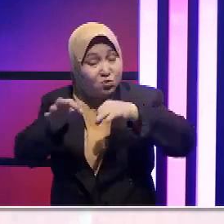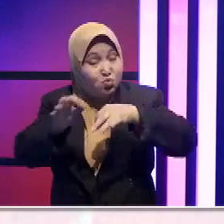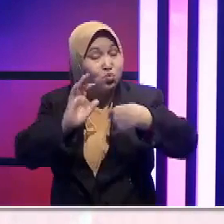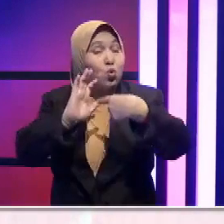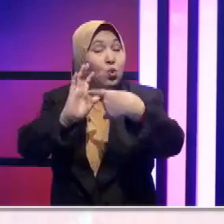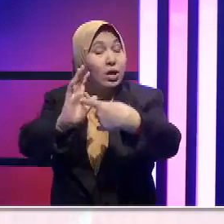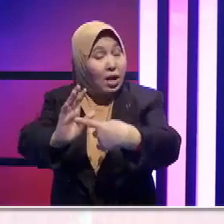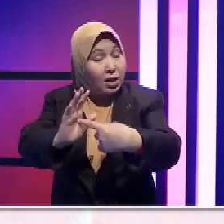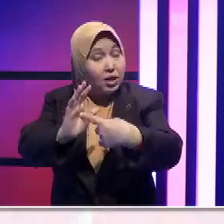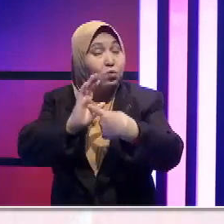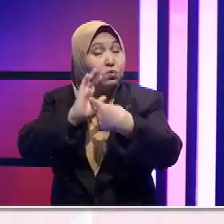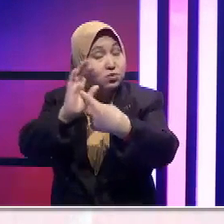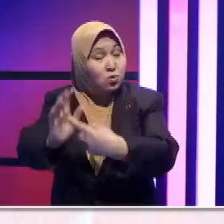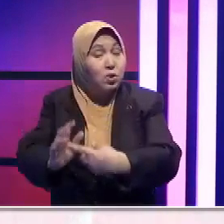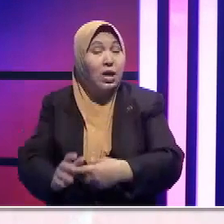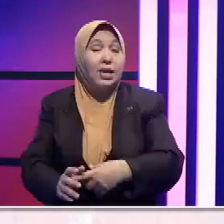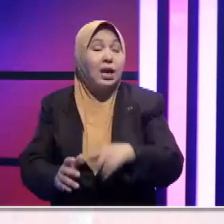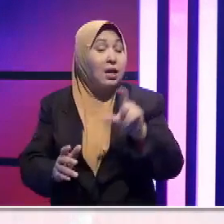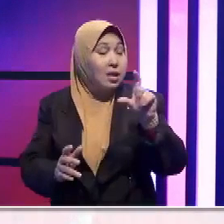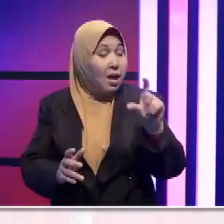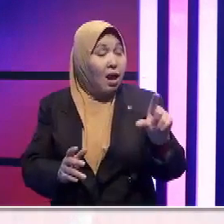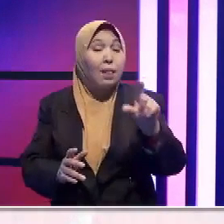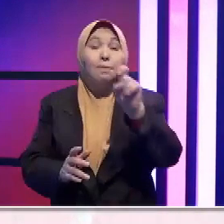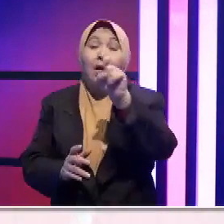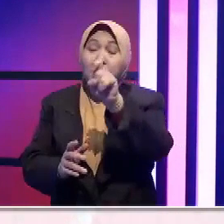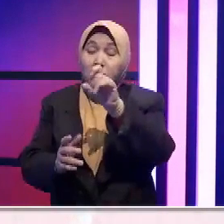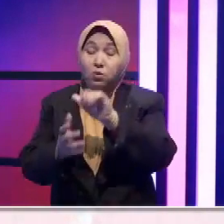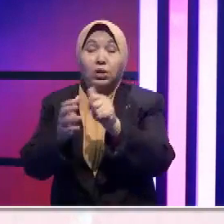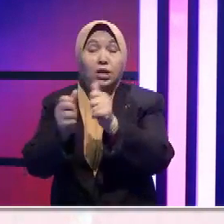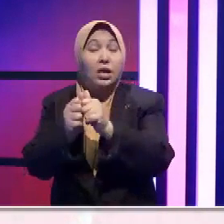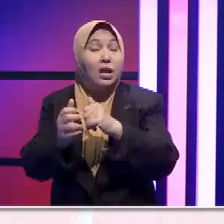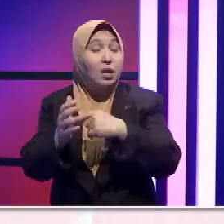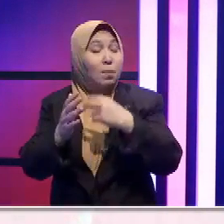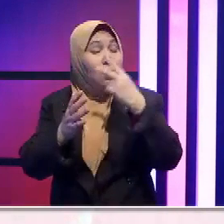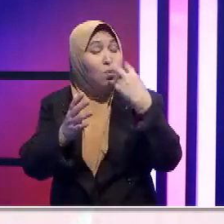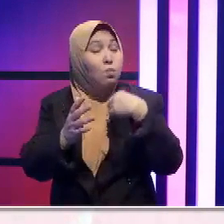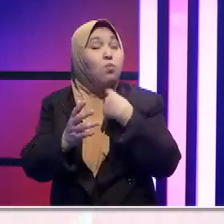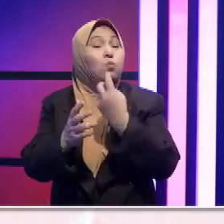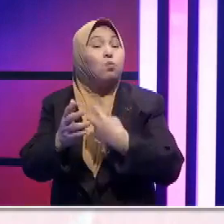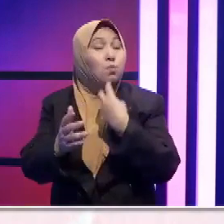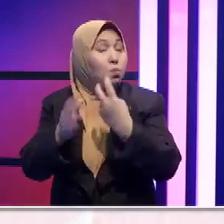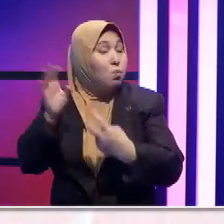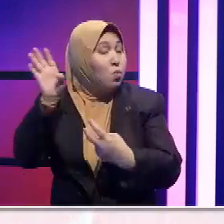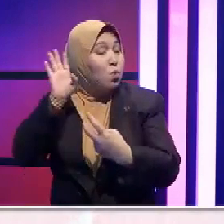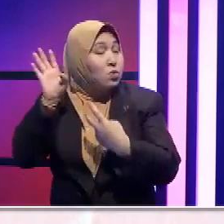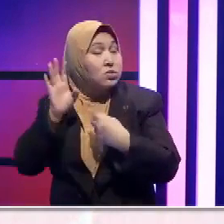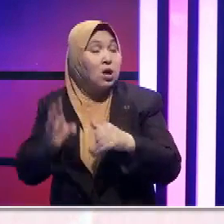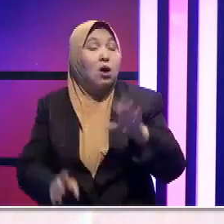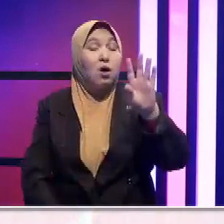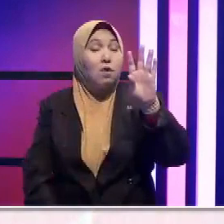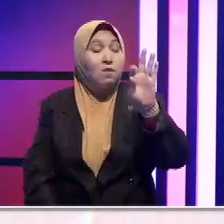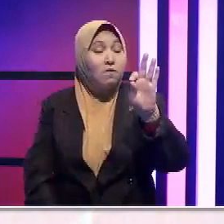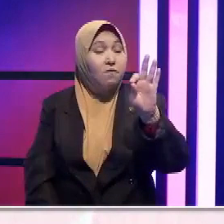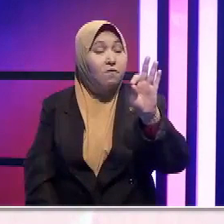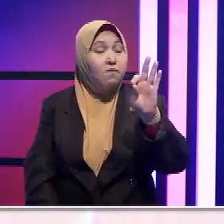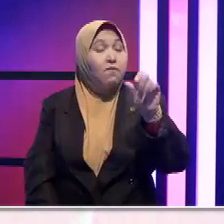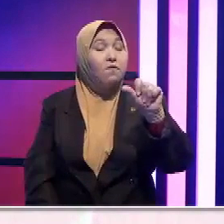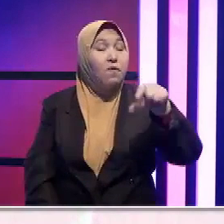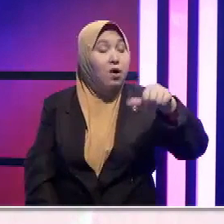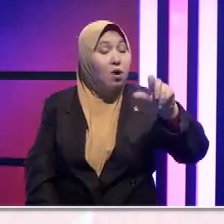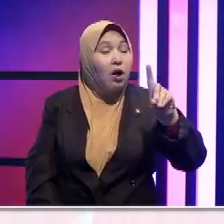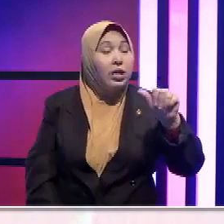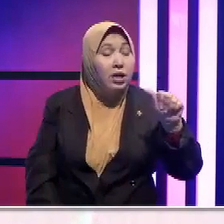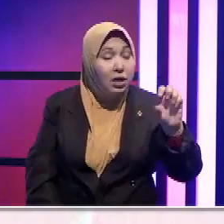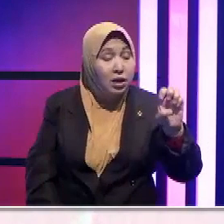Jelaskan makhluk dari yang mati dengan bunyi qalqalahnya Valco De Falco the out Hai itu masuk